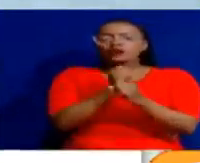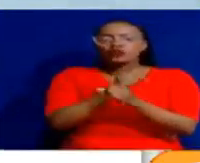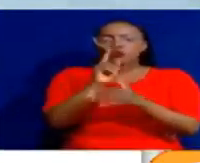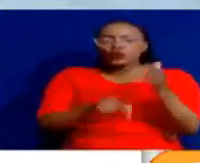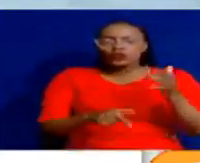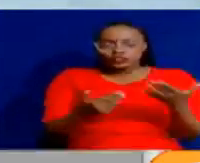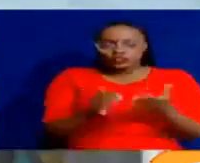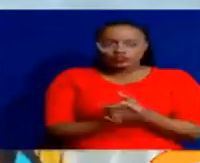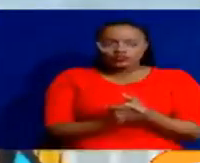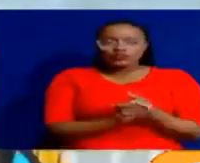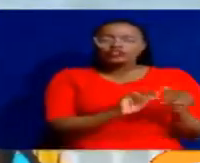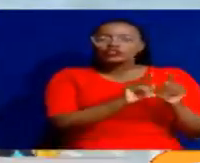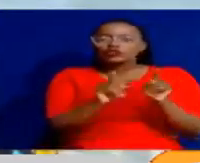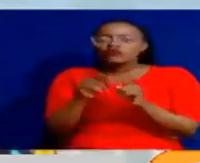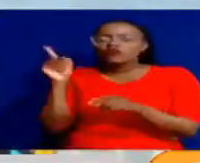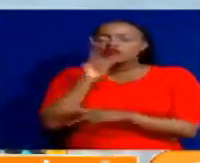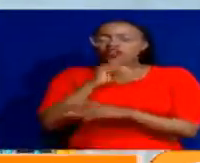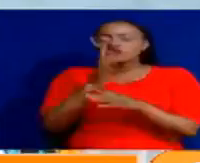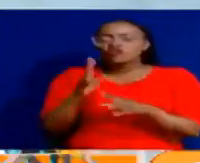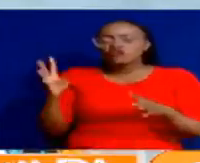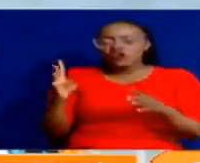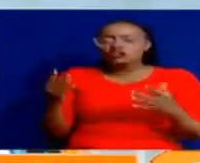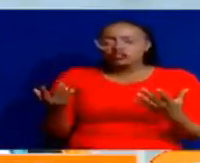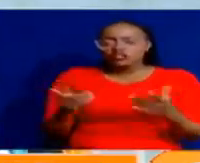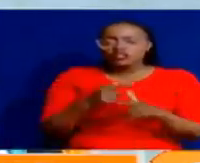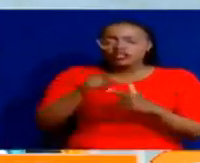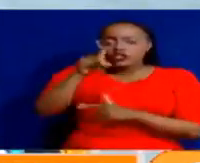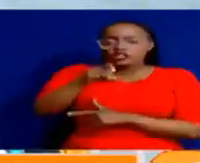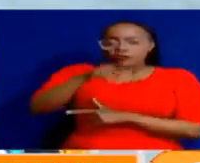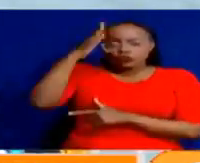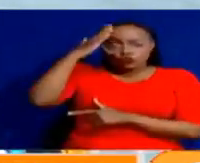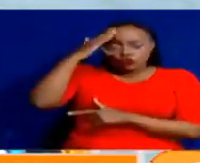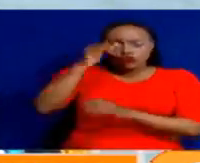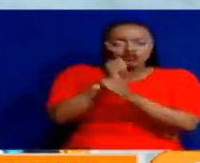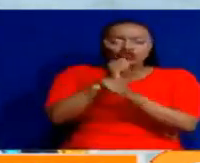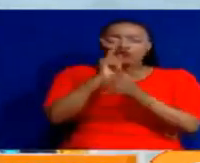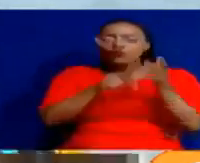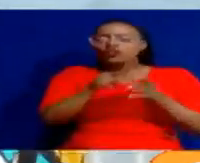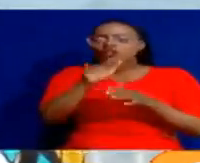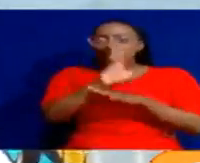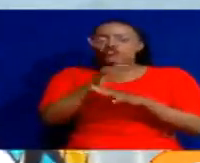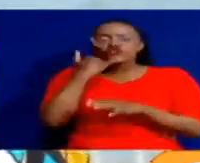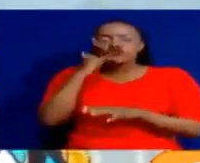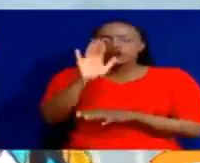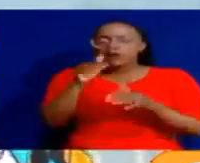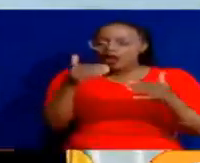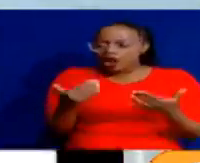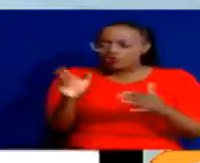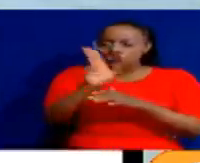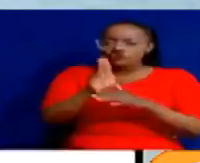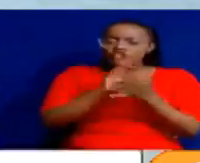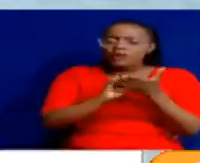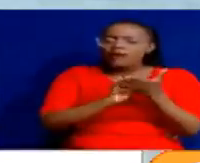nini. Hata kama mtoto amemaliza form 4, unastahili kujua anafanya nini katika simu yake,